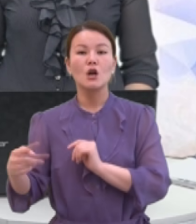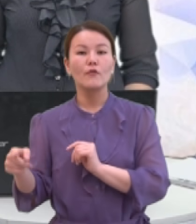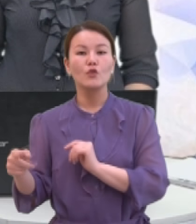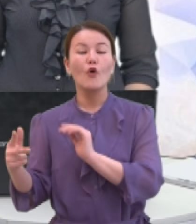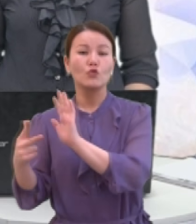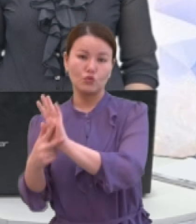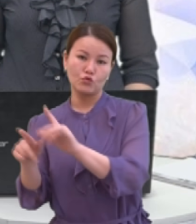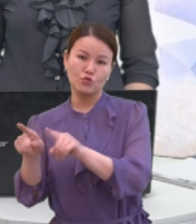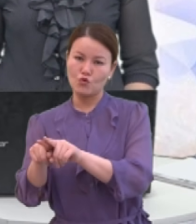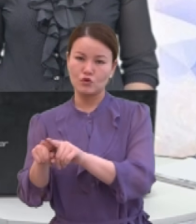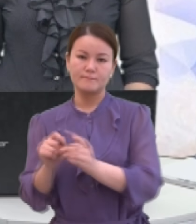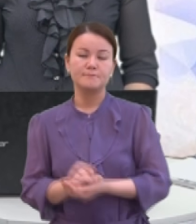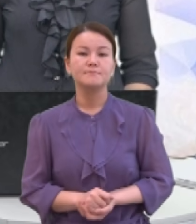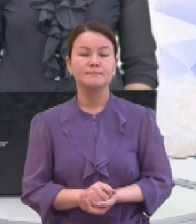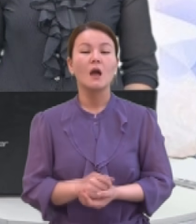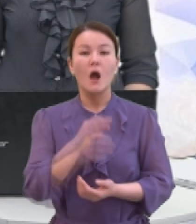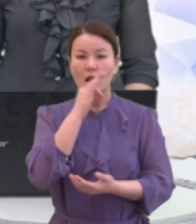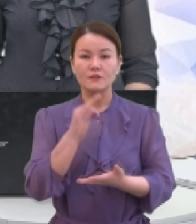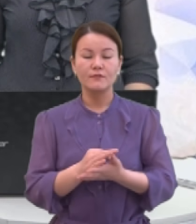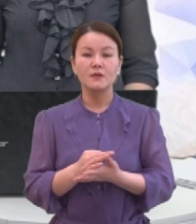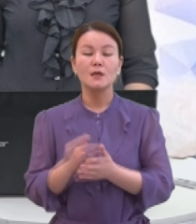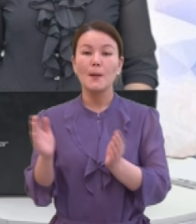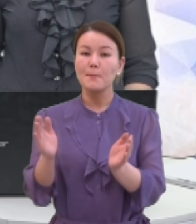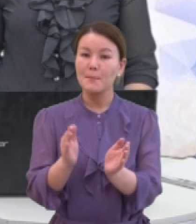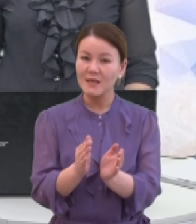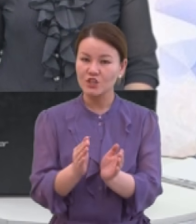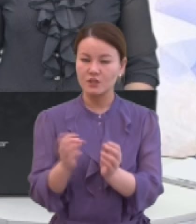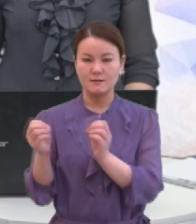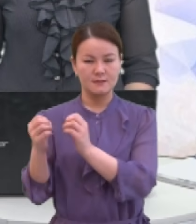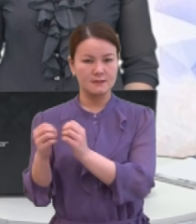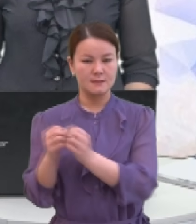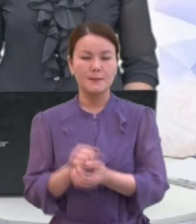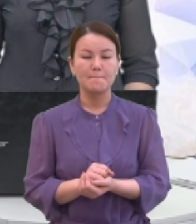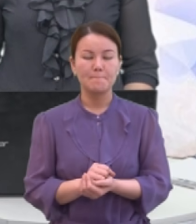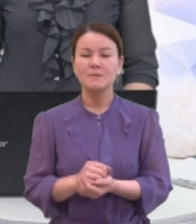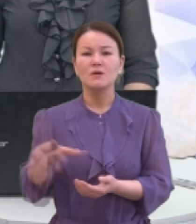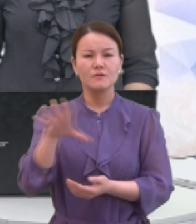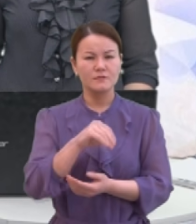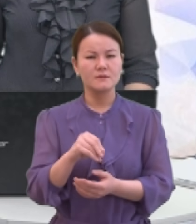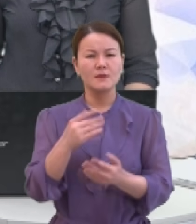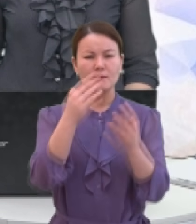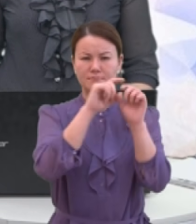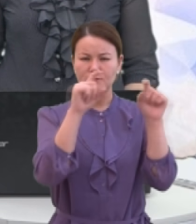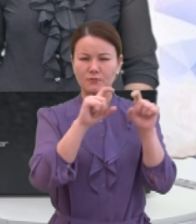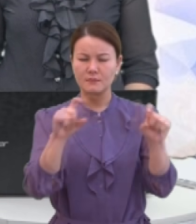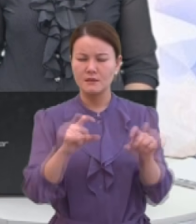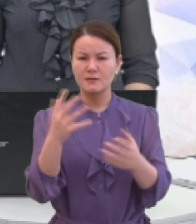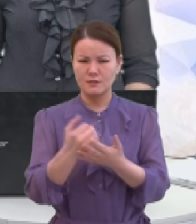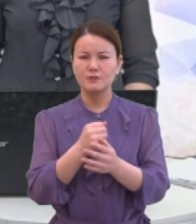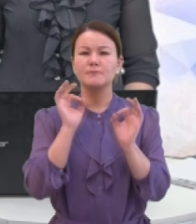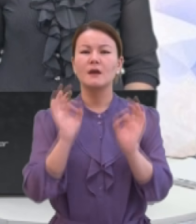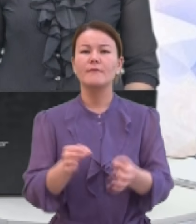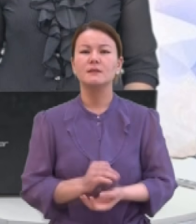тоже 8 ответ меньше десяти вы все примеры нашли правильно